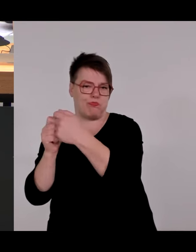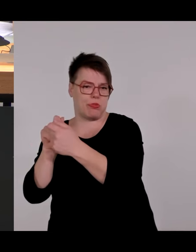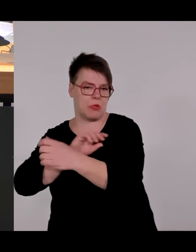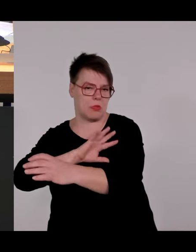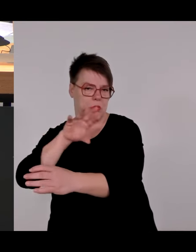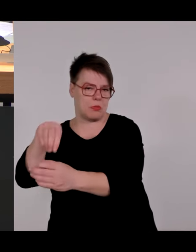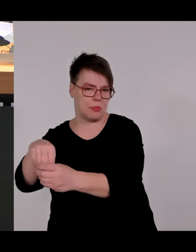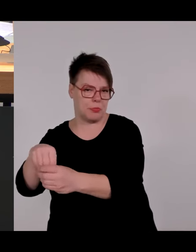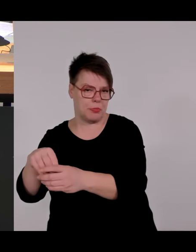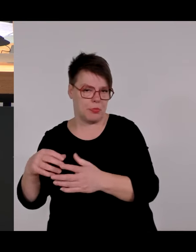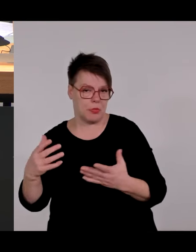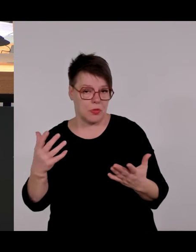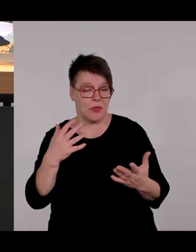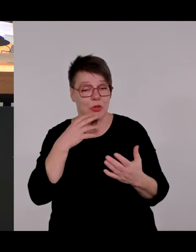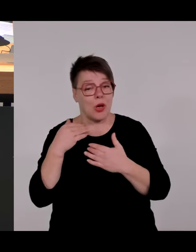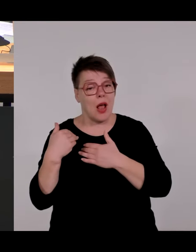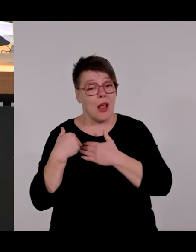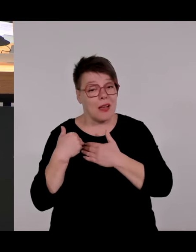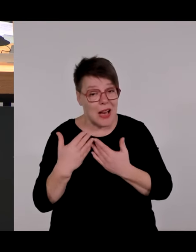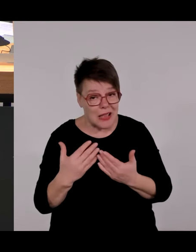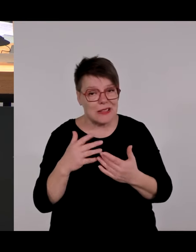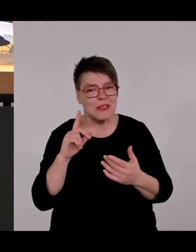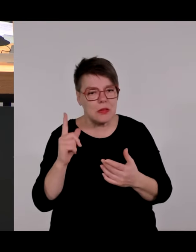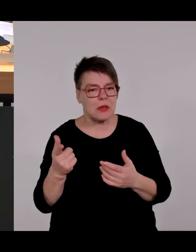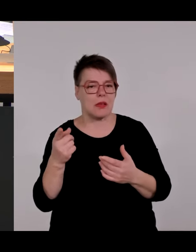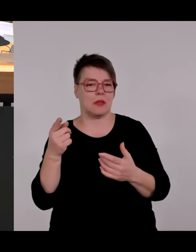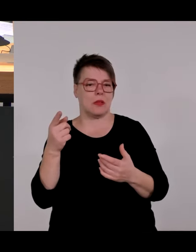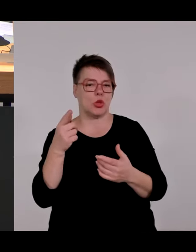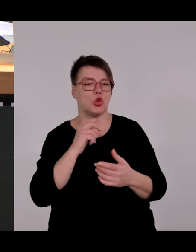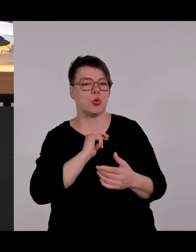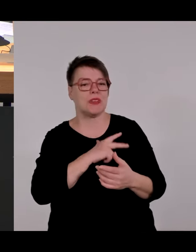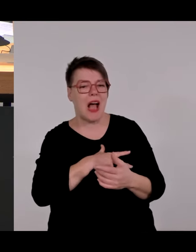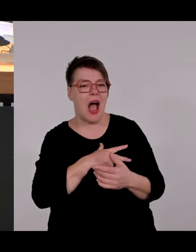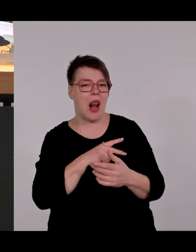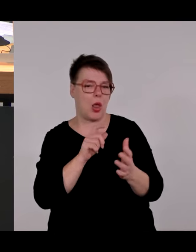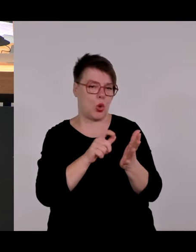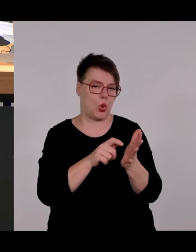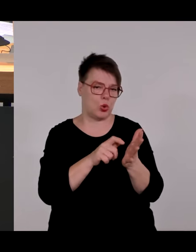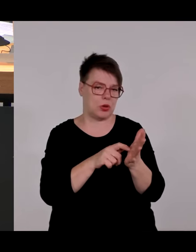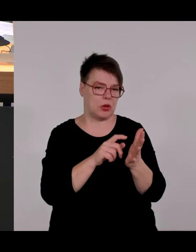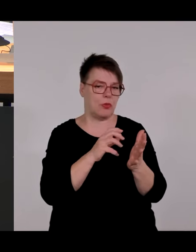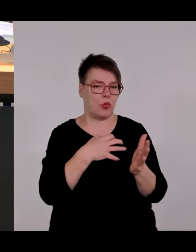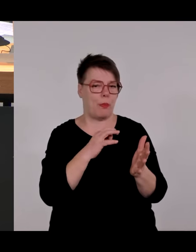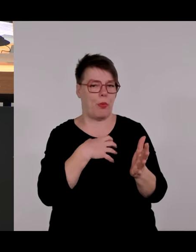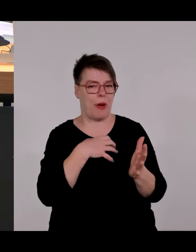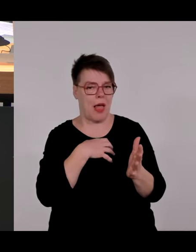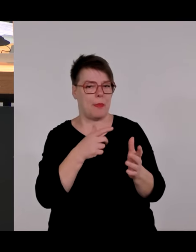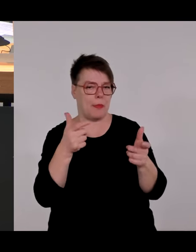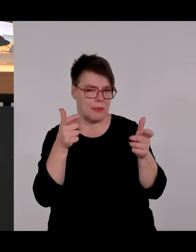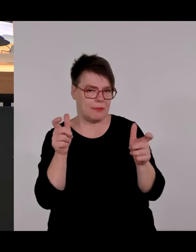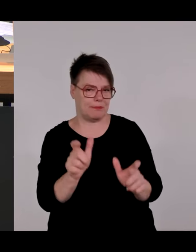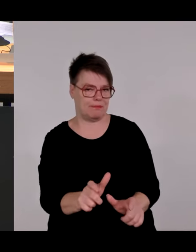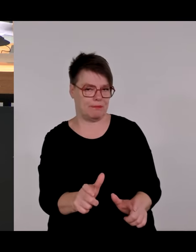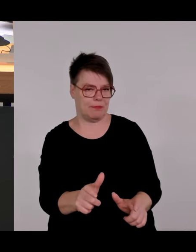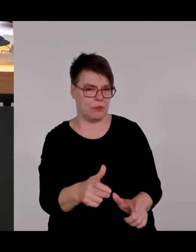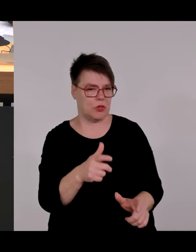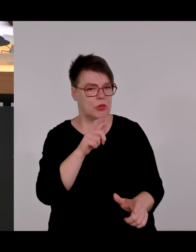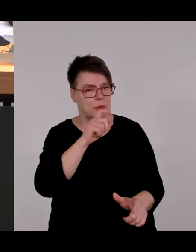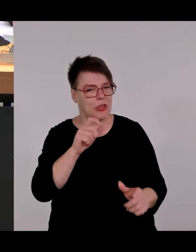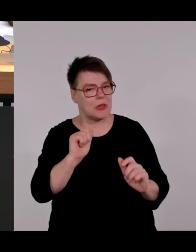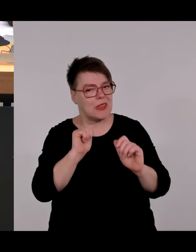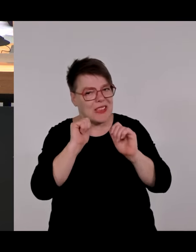der Menschen, die den Park nutzen, dadurch verbessert werden kann. Klar. Und deshalb war unsere Forderung von Anfang an, die Suchthilfe auszubauen, die